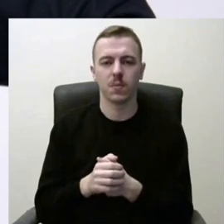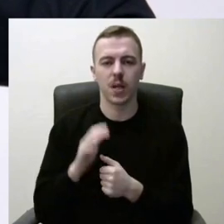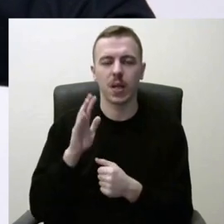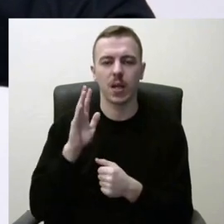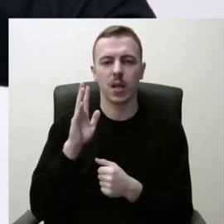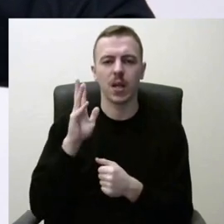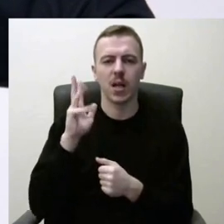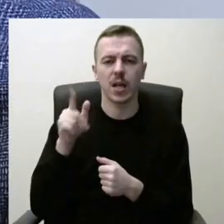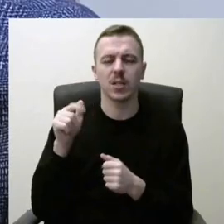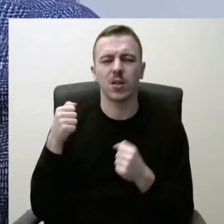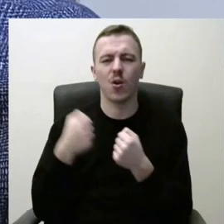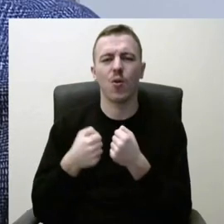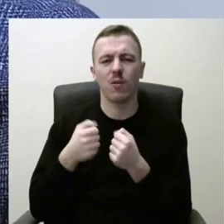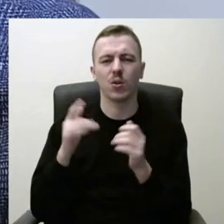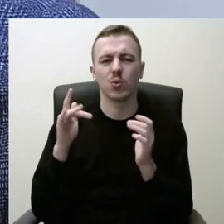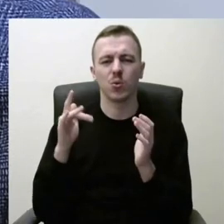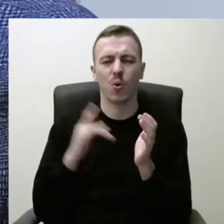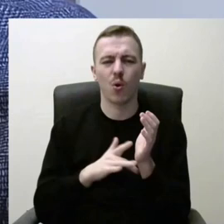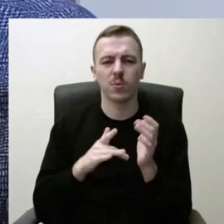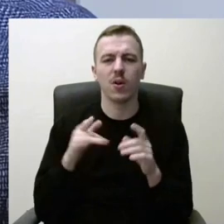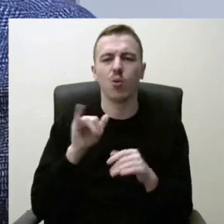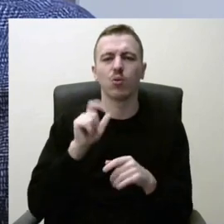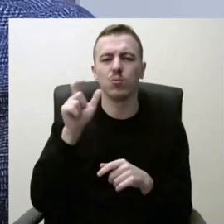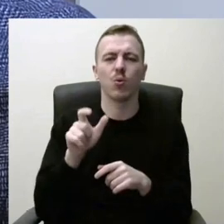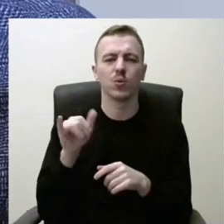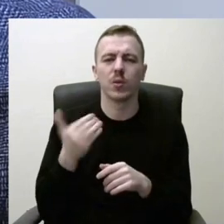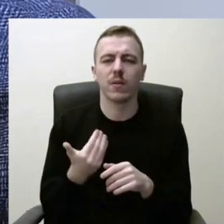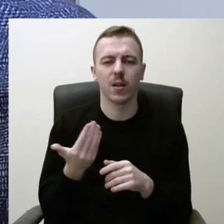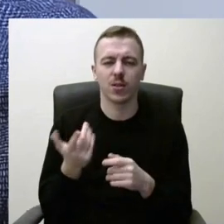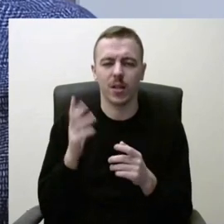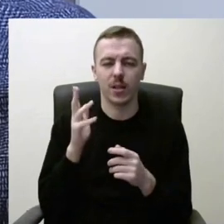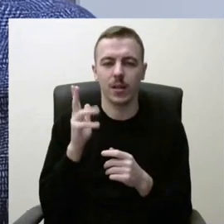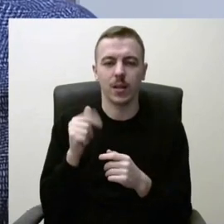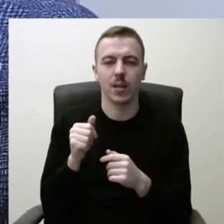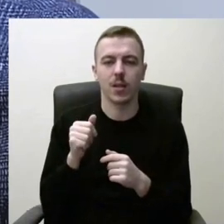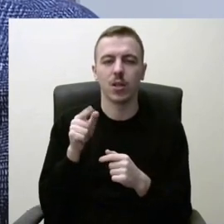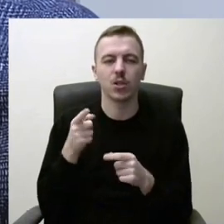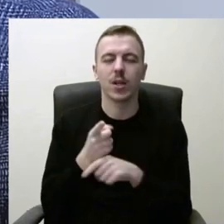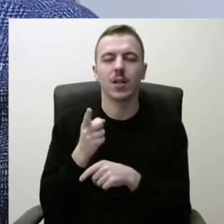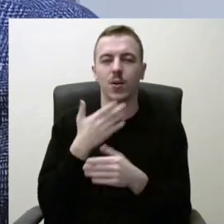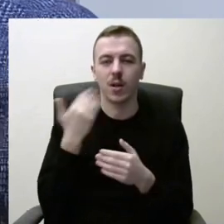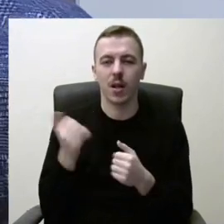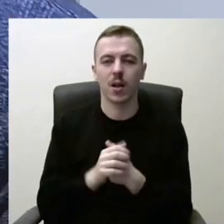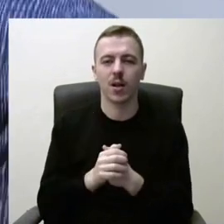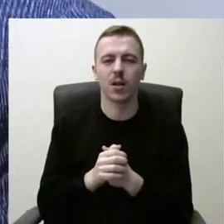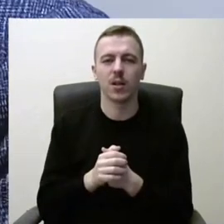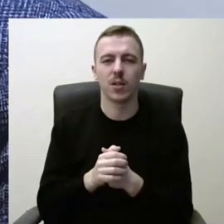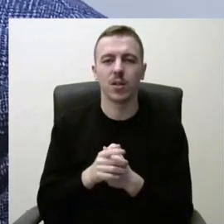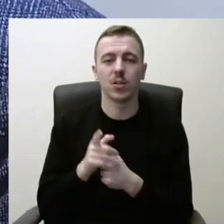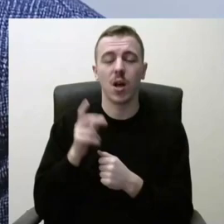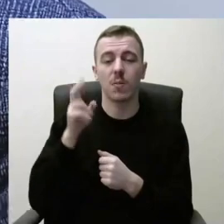tuo, reiškia, kur žmogus gyvena ar dar kažkur. Tai, nu, tai čia jau nelaiko kritikos. Tai yra arba ta valdžia